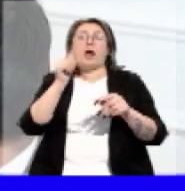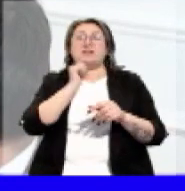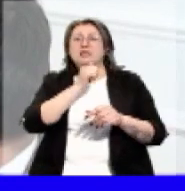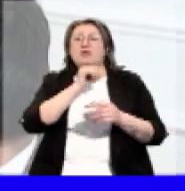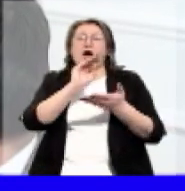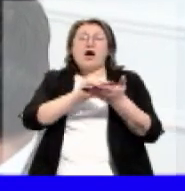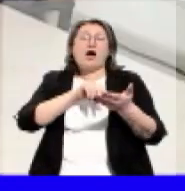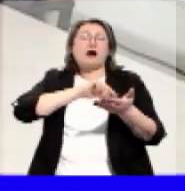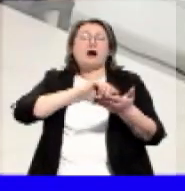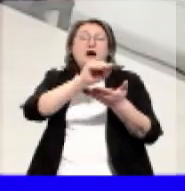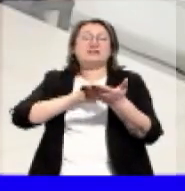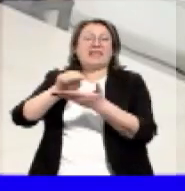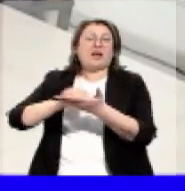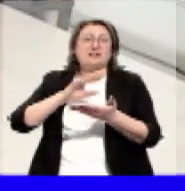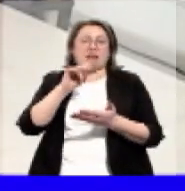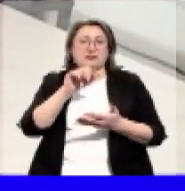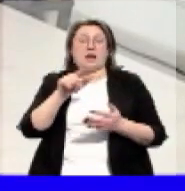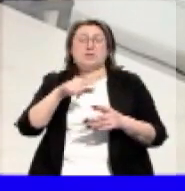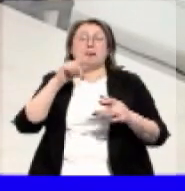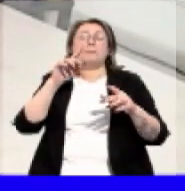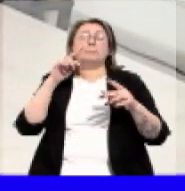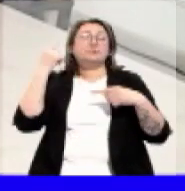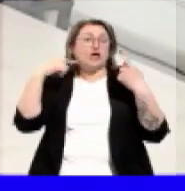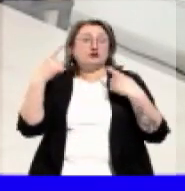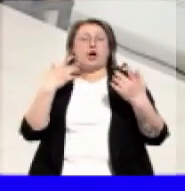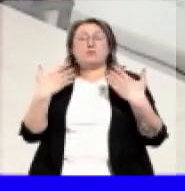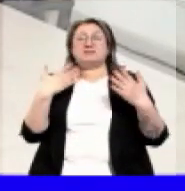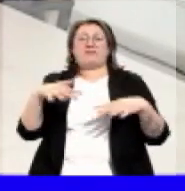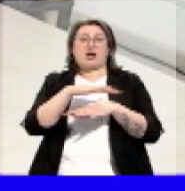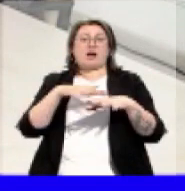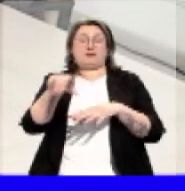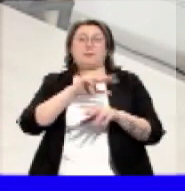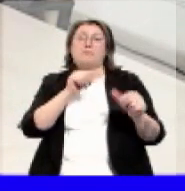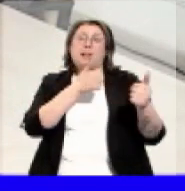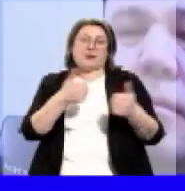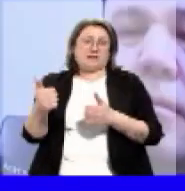анонимное анкетирование. Анализ показал, что морально-психологическая атмосфера в коллективе